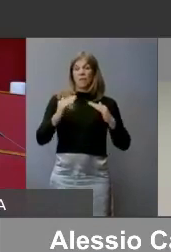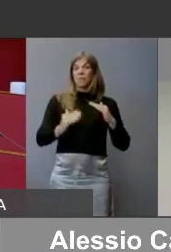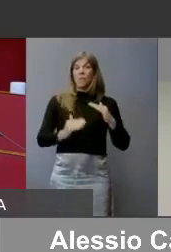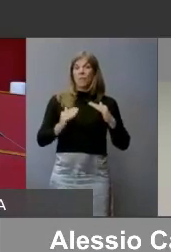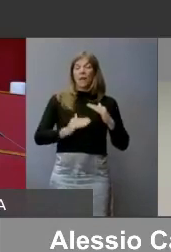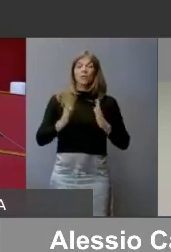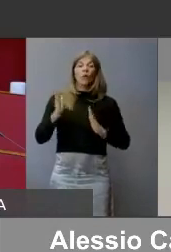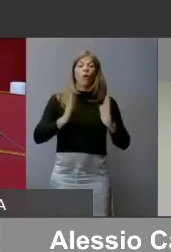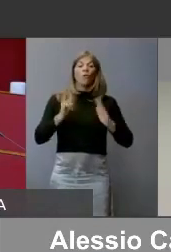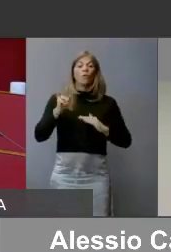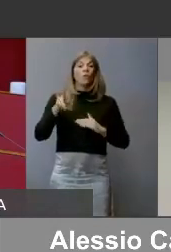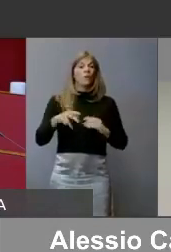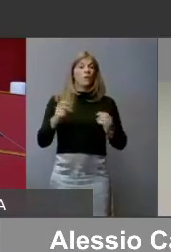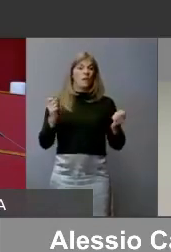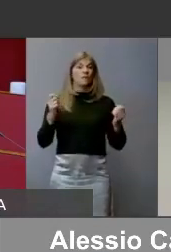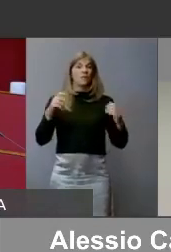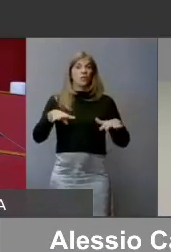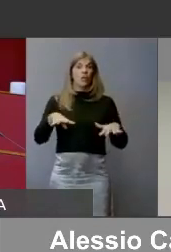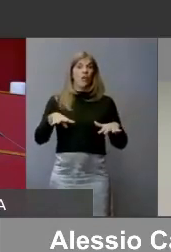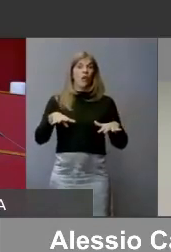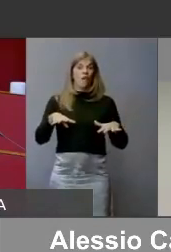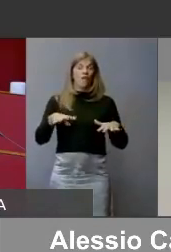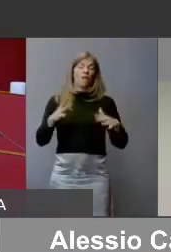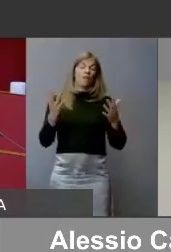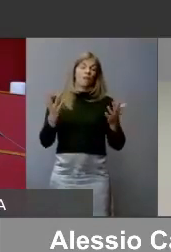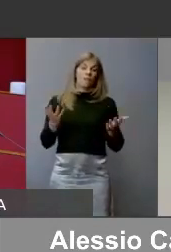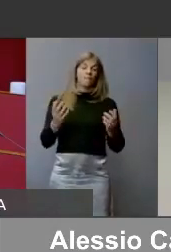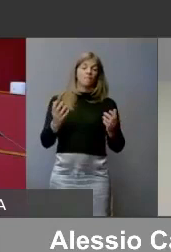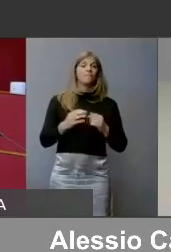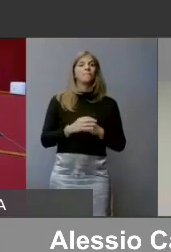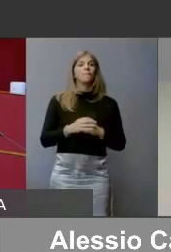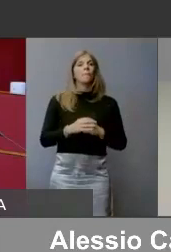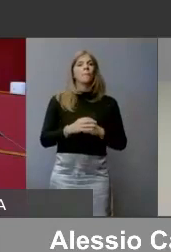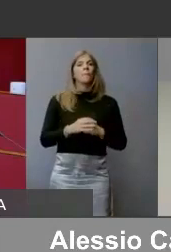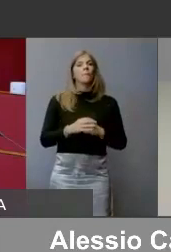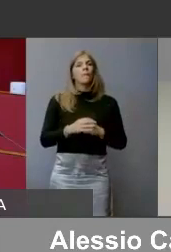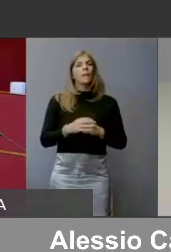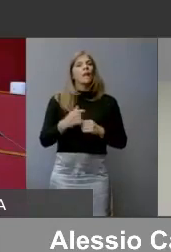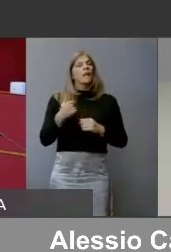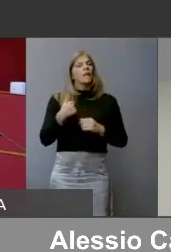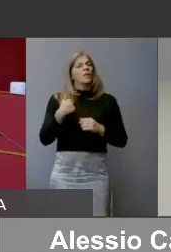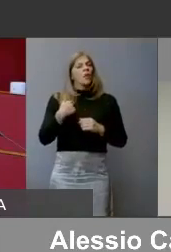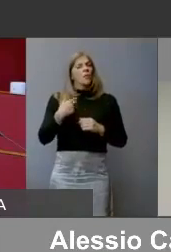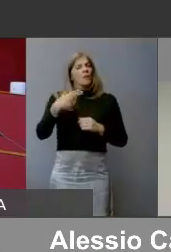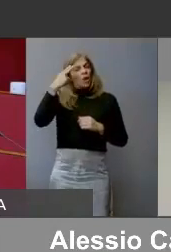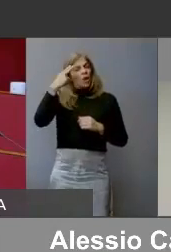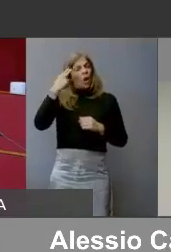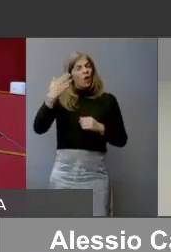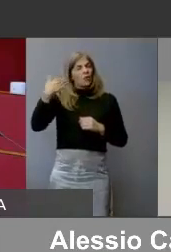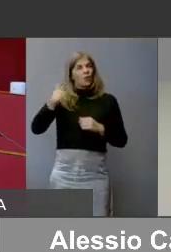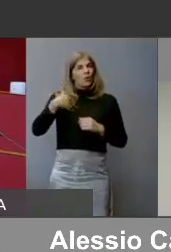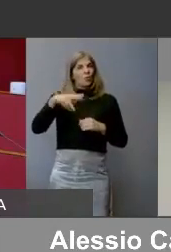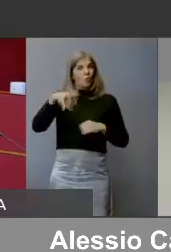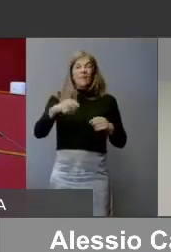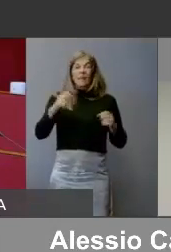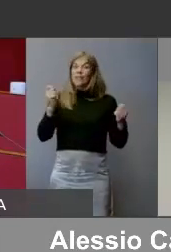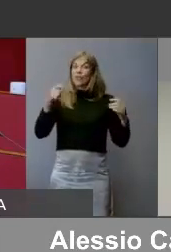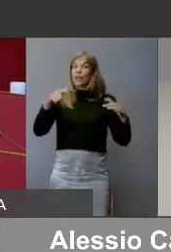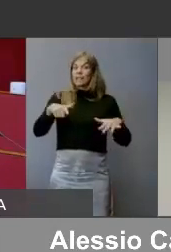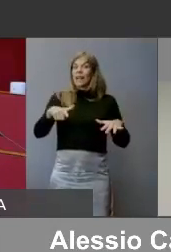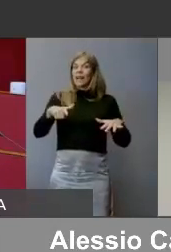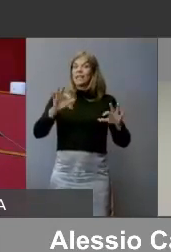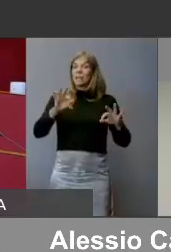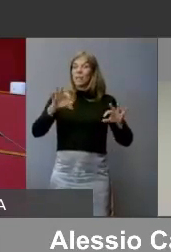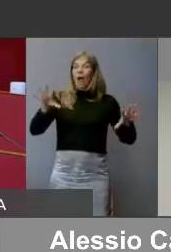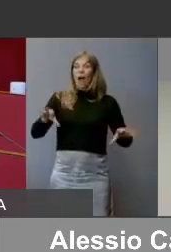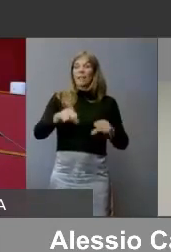cava chiusa 35 52 comunque ricordo che il tasso del 2017 quindi all'inizio della giunta